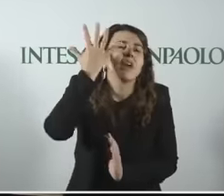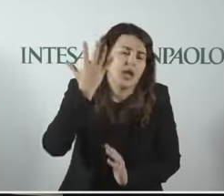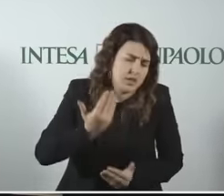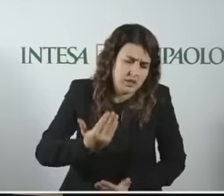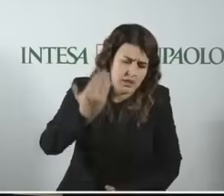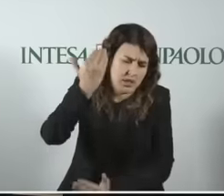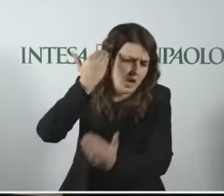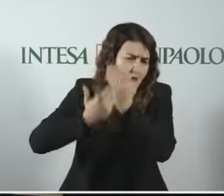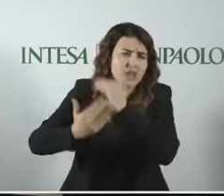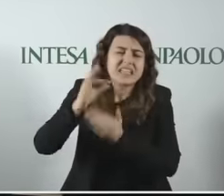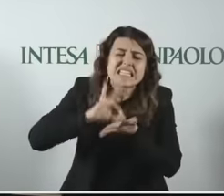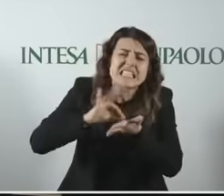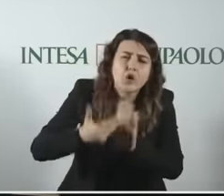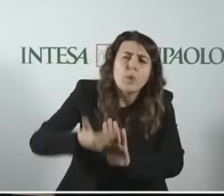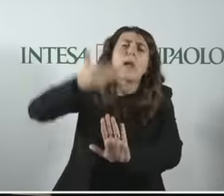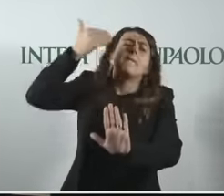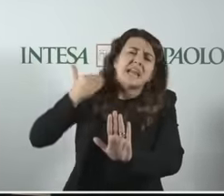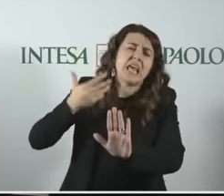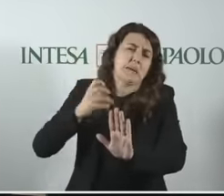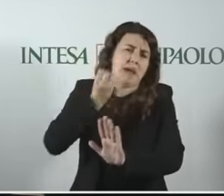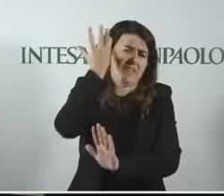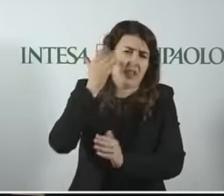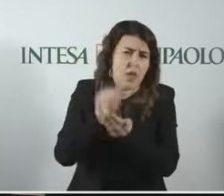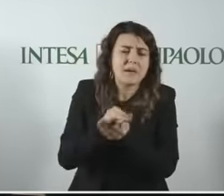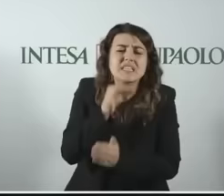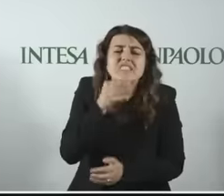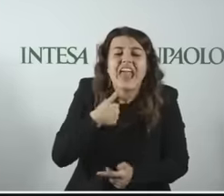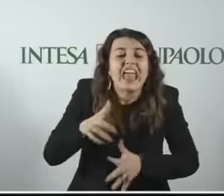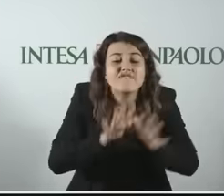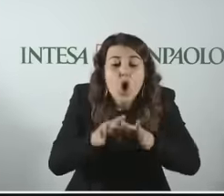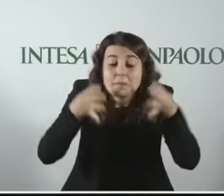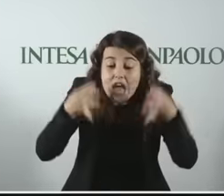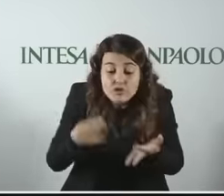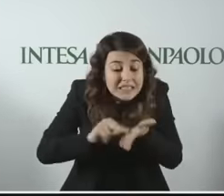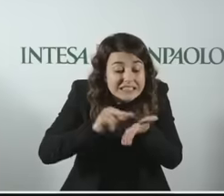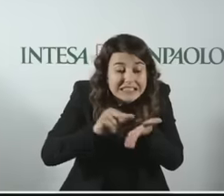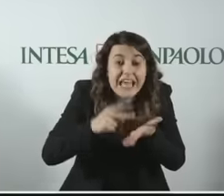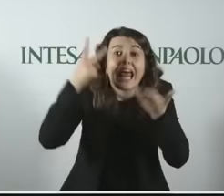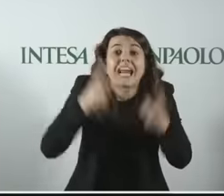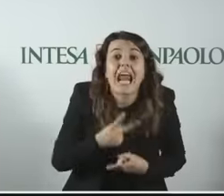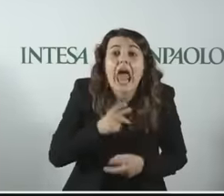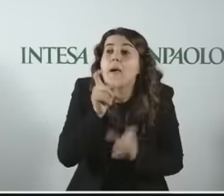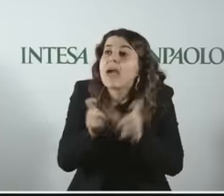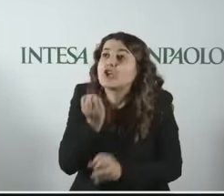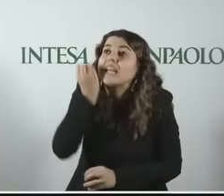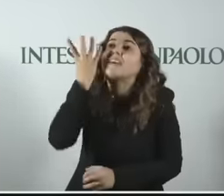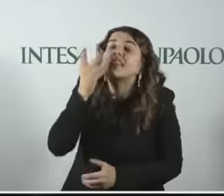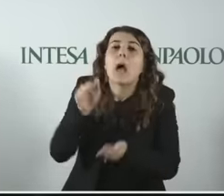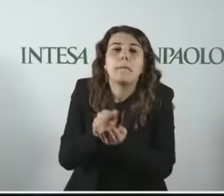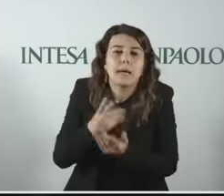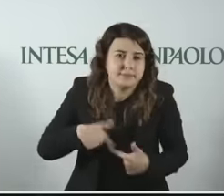fa molto prima della scrittura Il che vuol dire che noi No non abbiamo nessuna informazione scritta della gente che ha inventato il